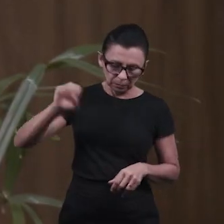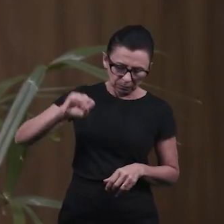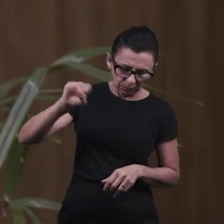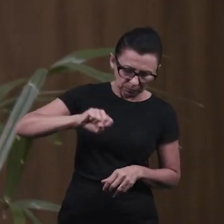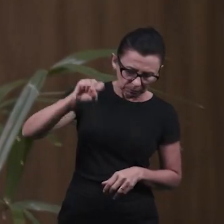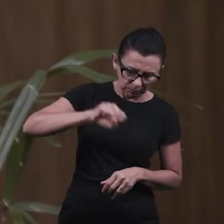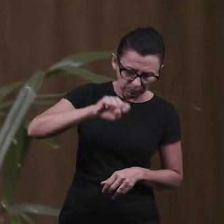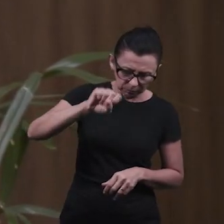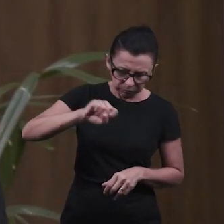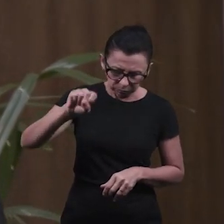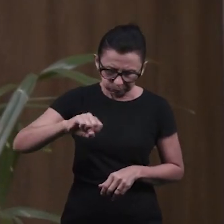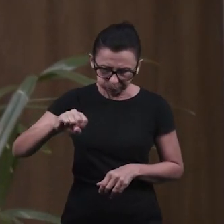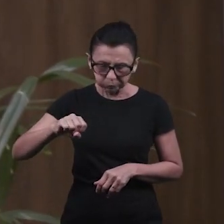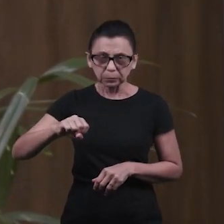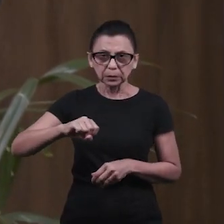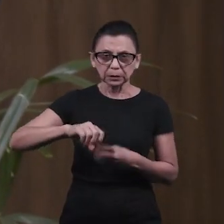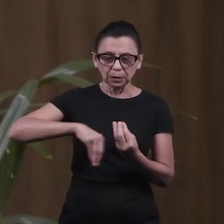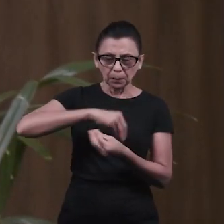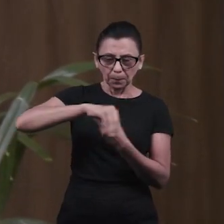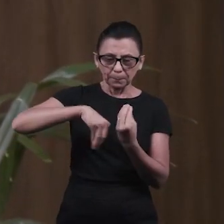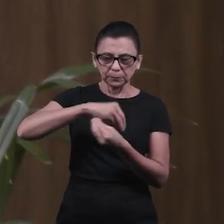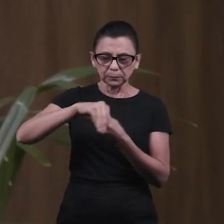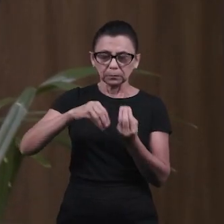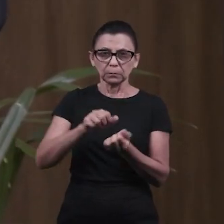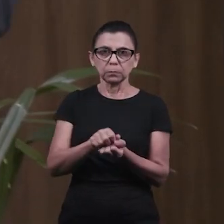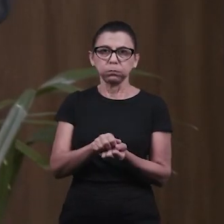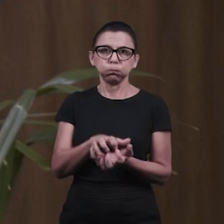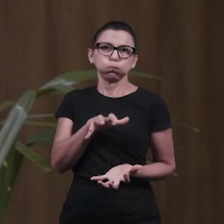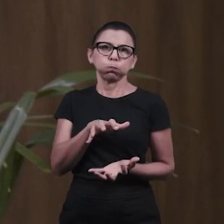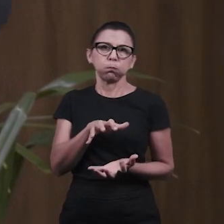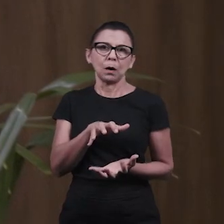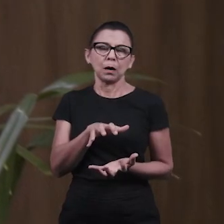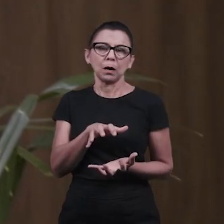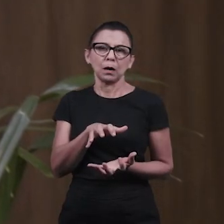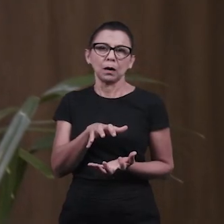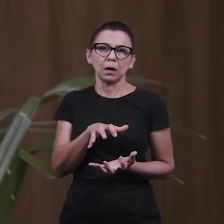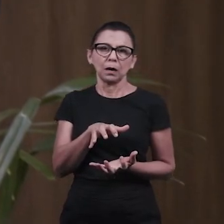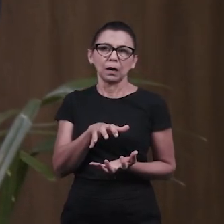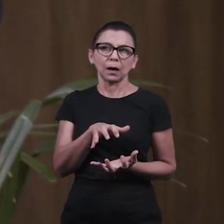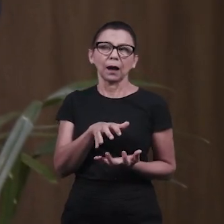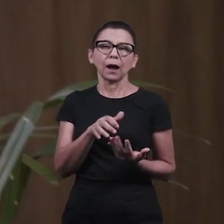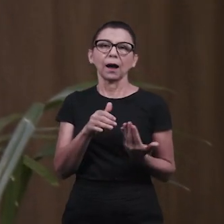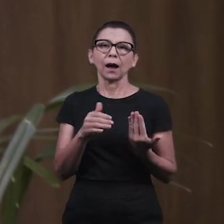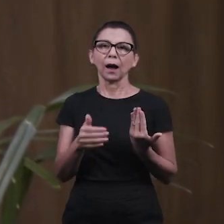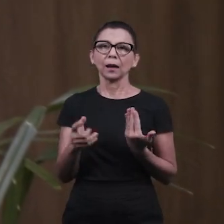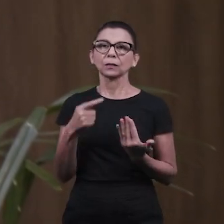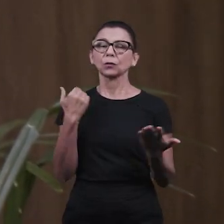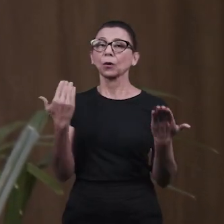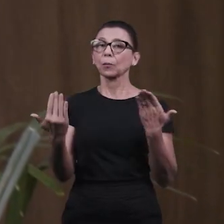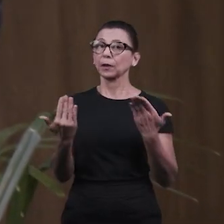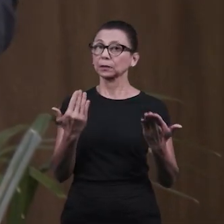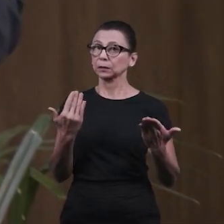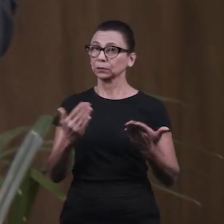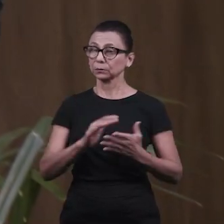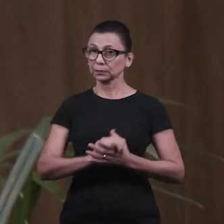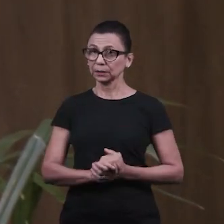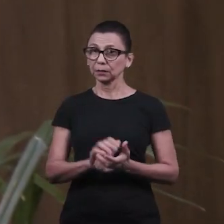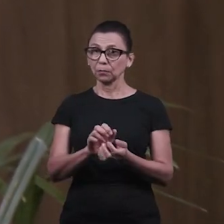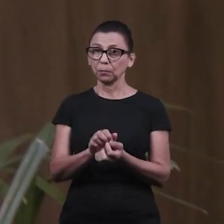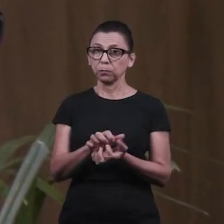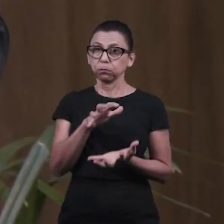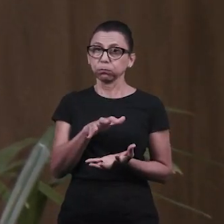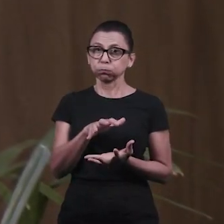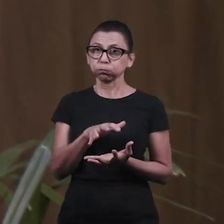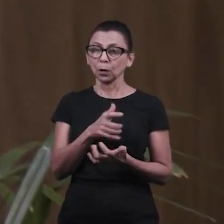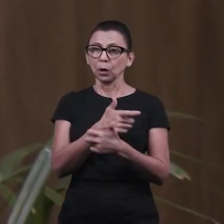objectif? Pour nous montrer ce qui ne doit pas entrer dans le cœur de l'homme, dans le cœur du chrétien,